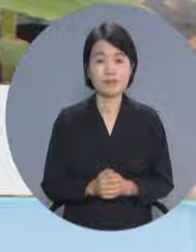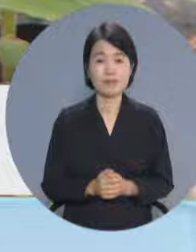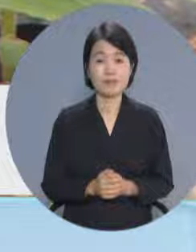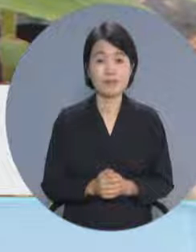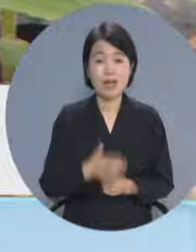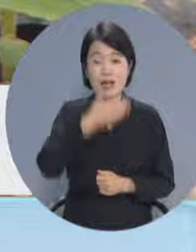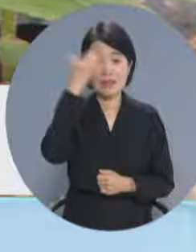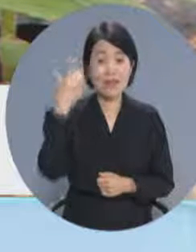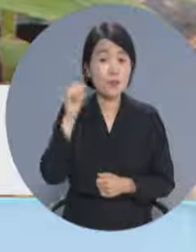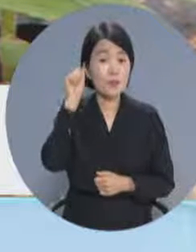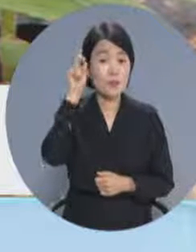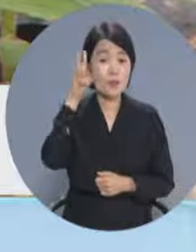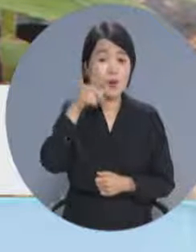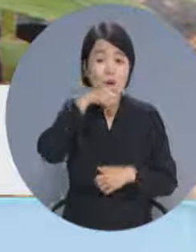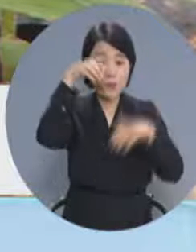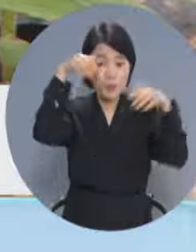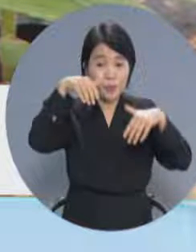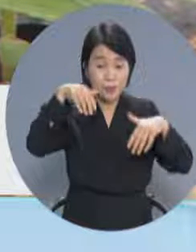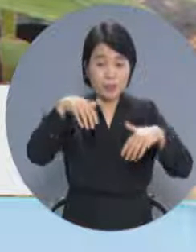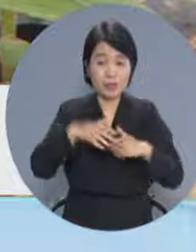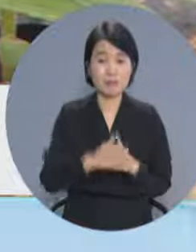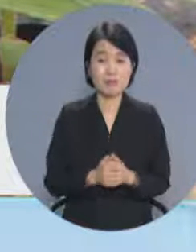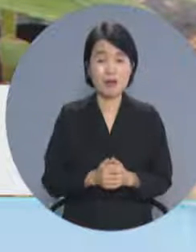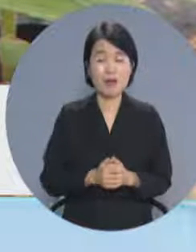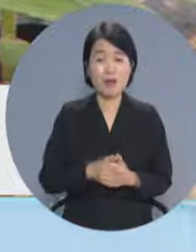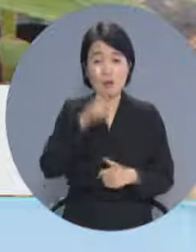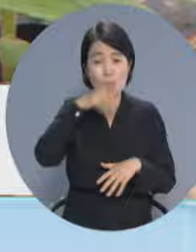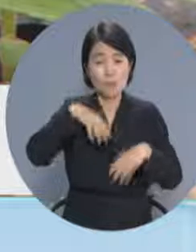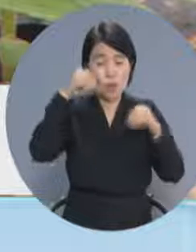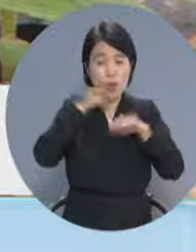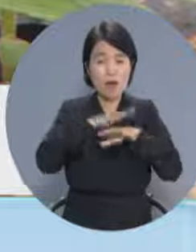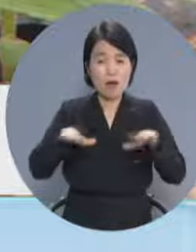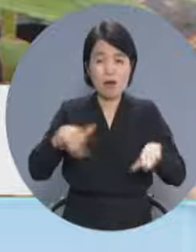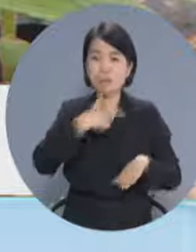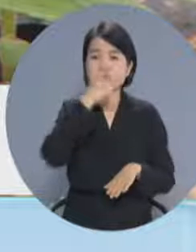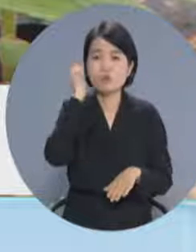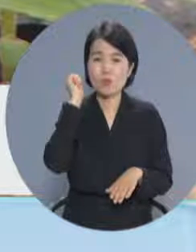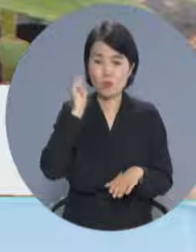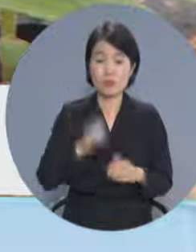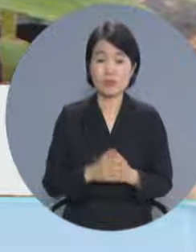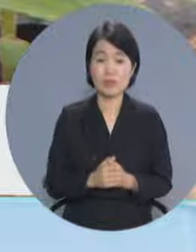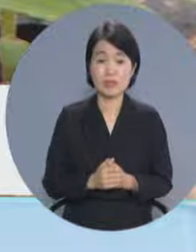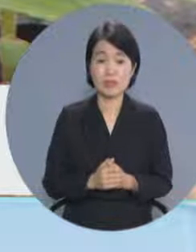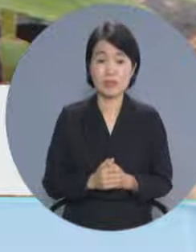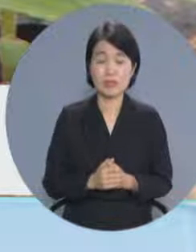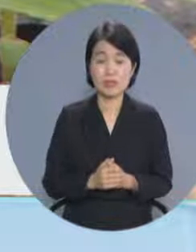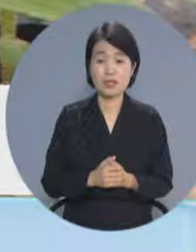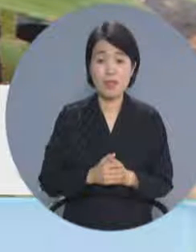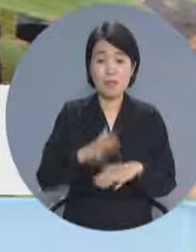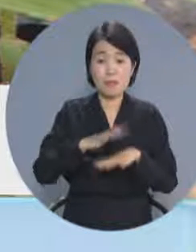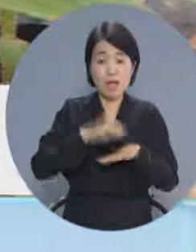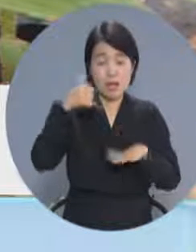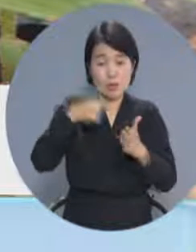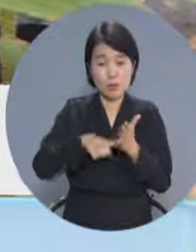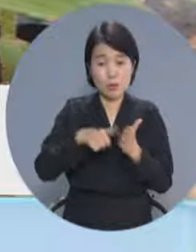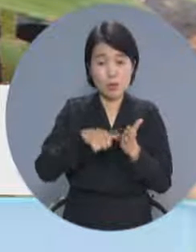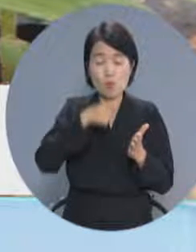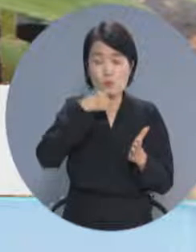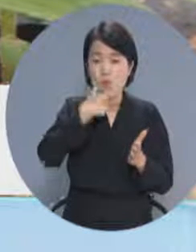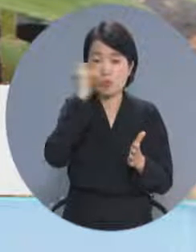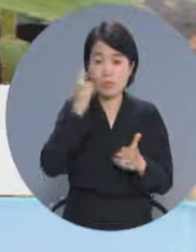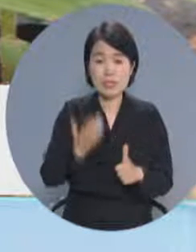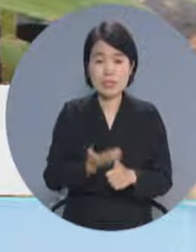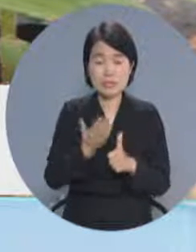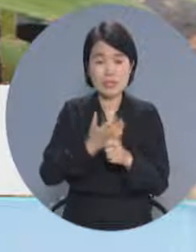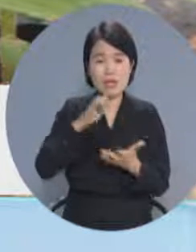다행히 최근 며칠 사이 비가 내리고 있지만 가뭄 해갈에는 턱없이 부족합니다. 바닷물의 경우 물이 부족하다 보니